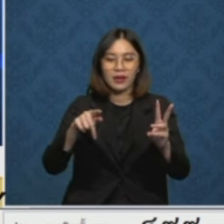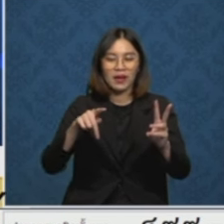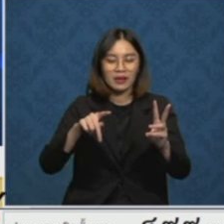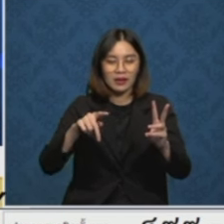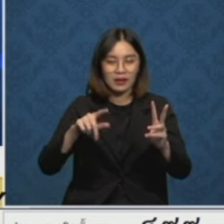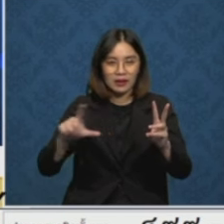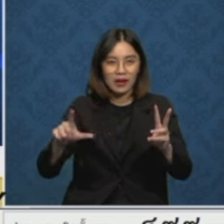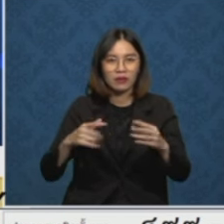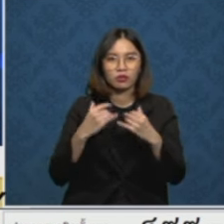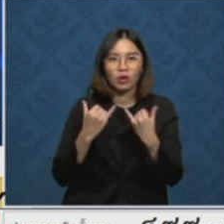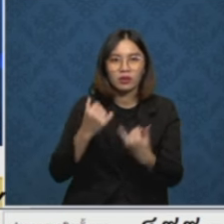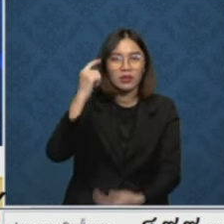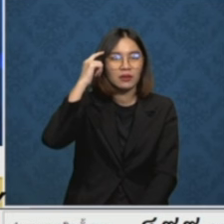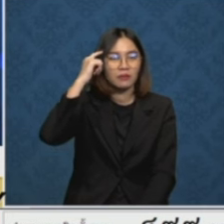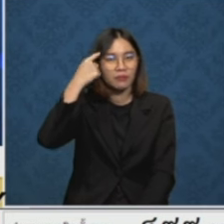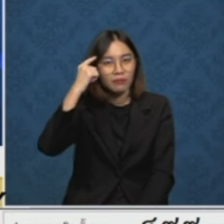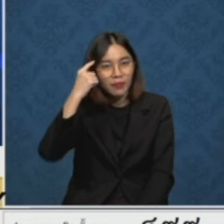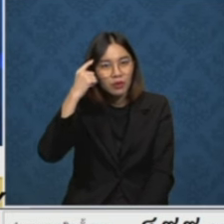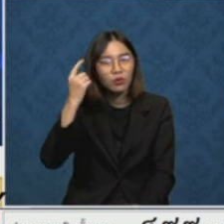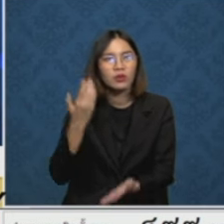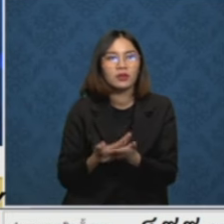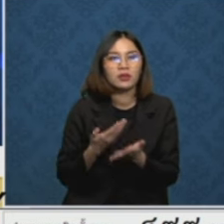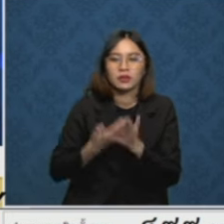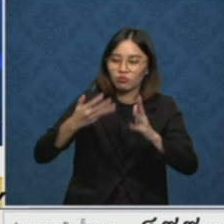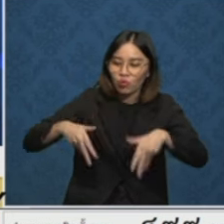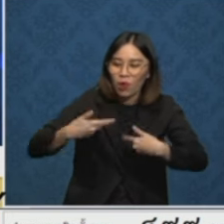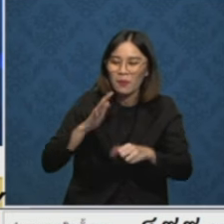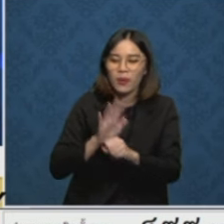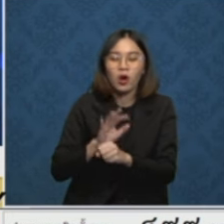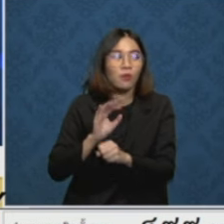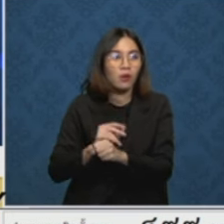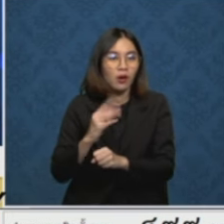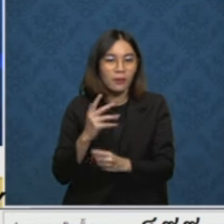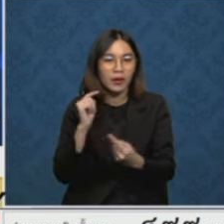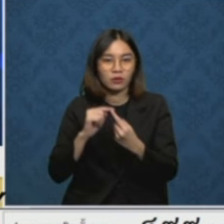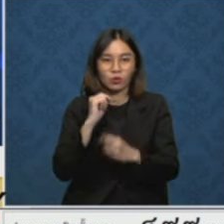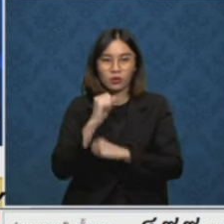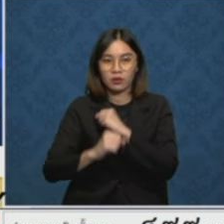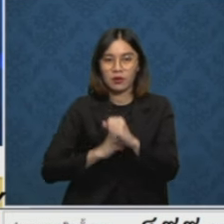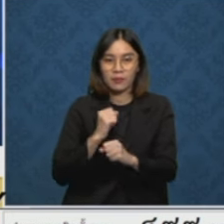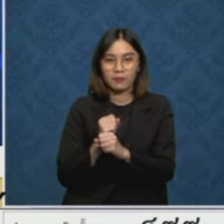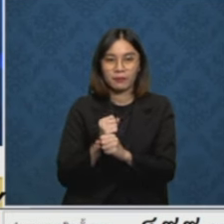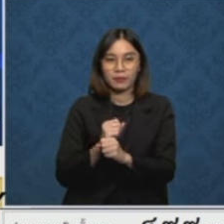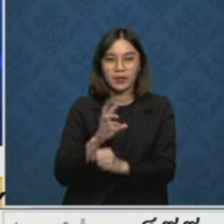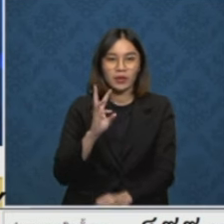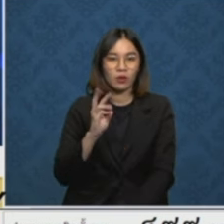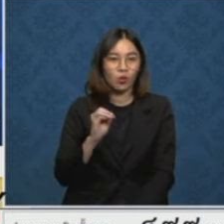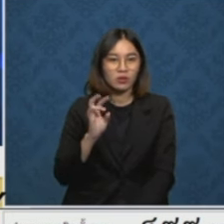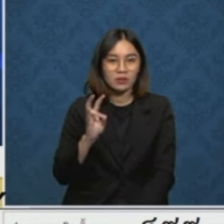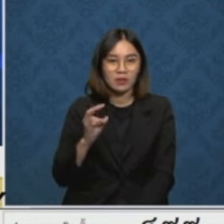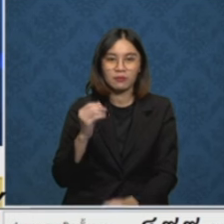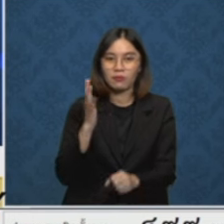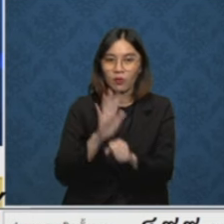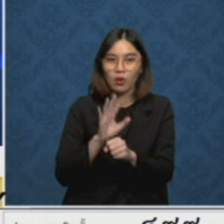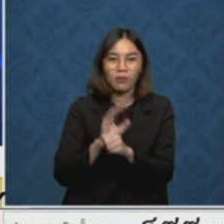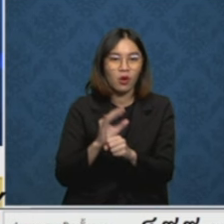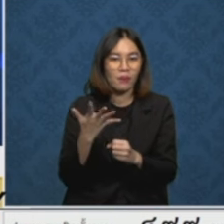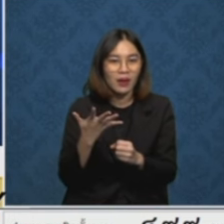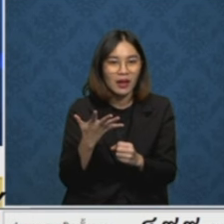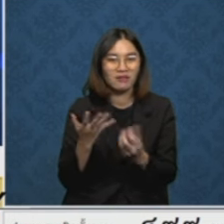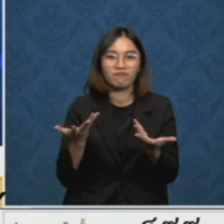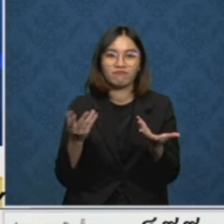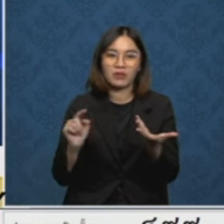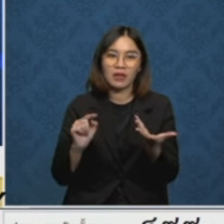บบนี้ที่เรายังไม่รู้ว่าเราจะมีรายได้เพียงพอที่จะใช้สำหรับปีงบ67หรือไม่เนี่ยท่านก็ยังจะม